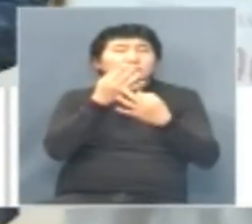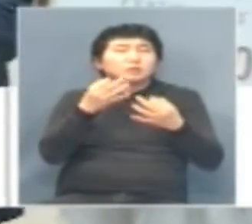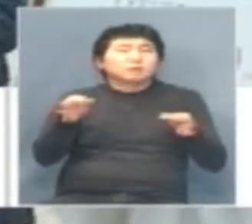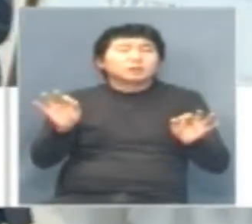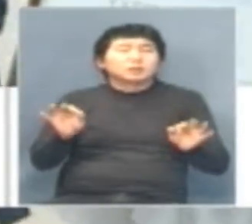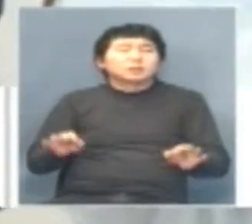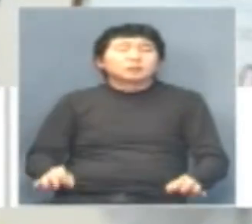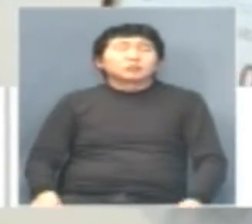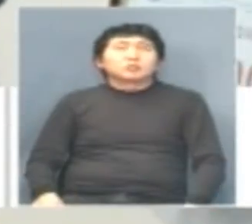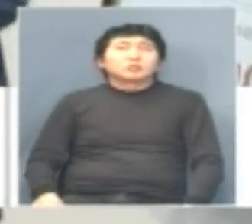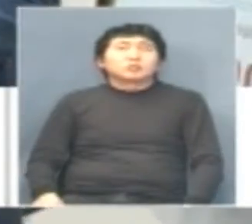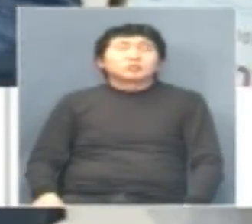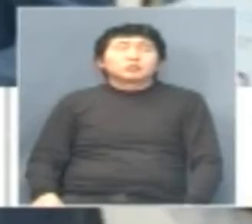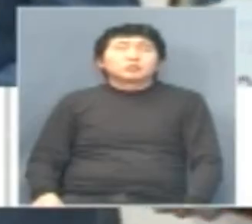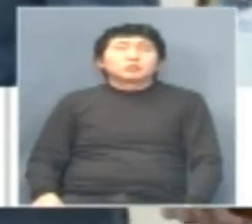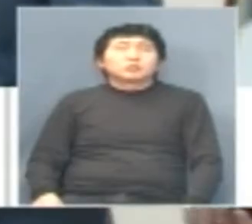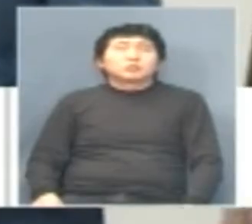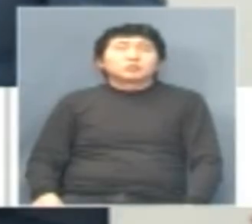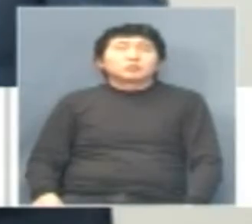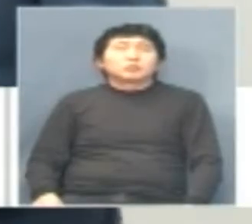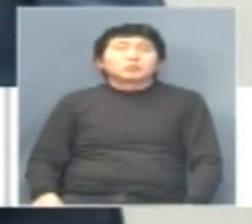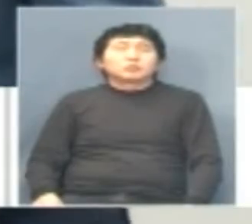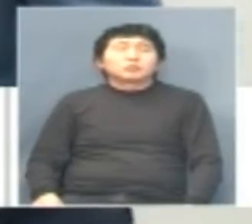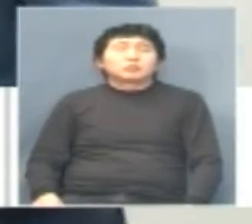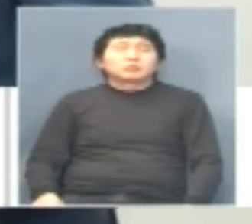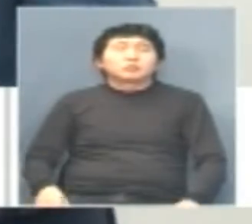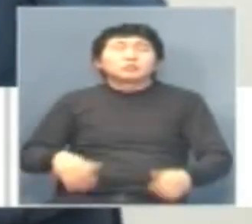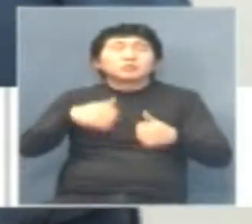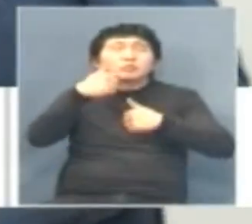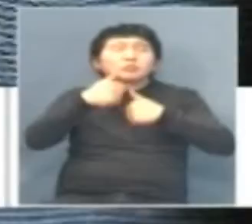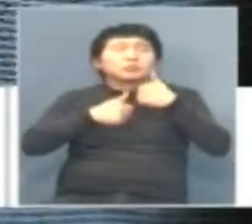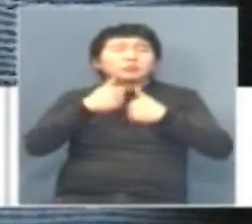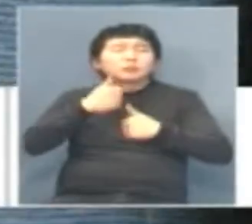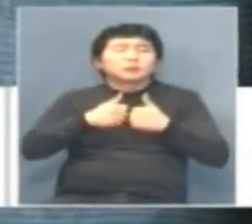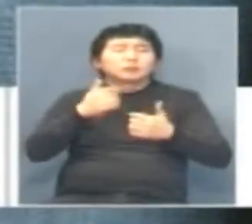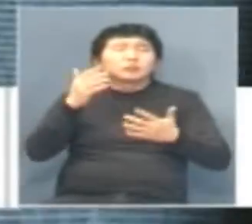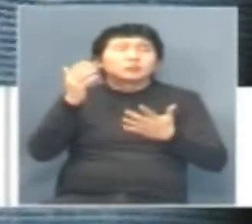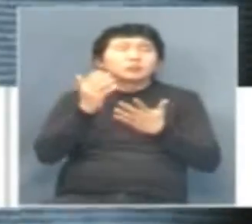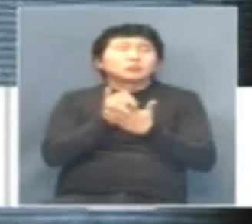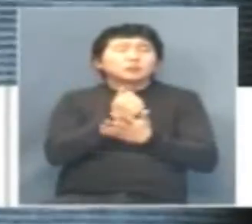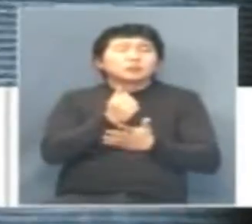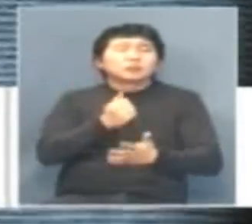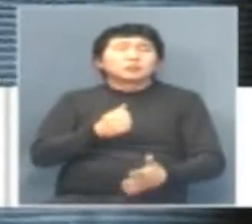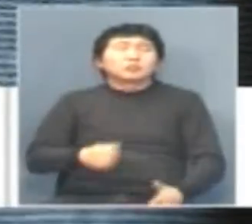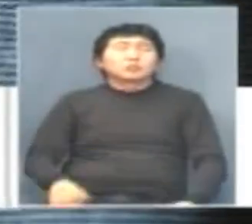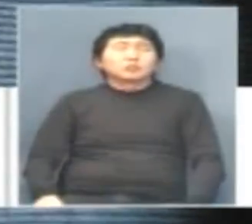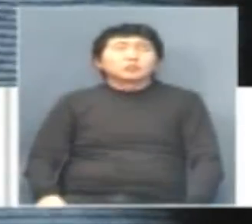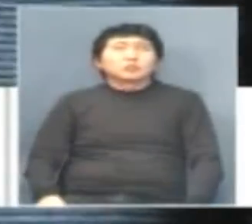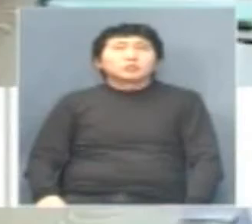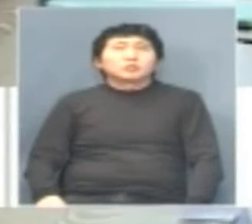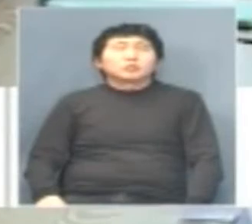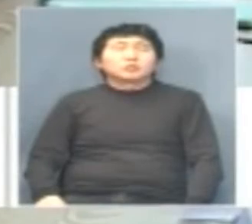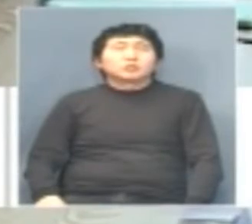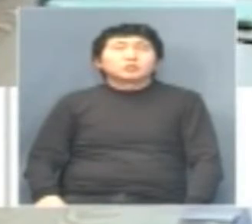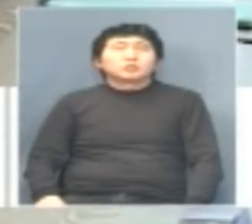өнерден жасөспірімдер мен жастар арасындағы әлем кубогында және алғашқы қазақ генералы Сабыр Рахимовтың жүлдесіне арналған жарыста